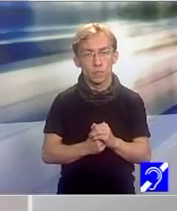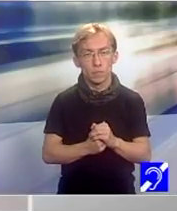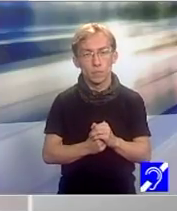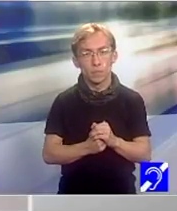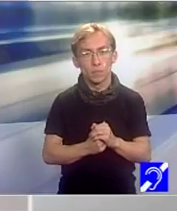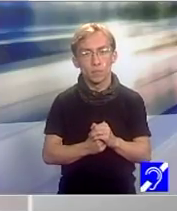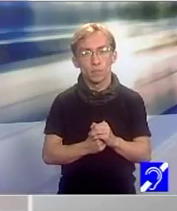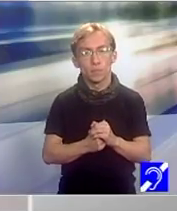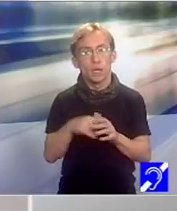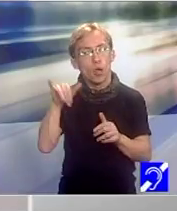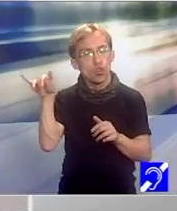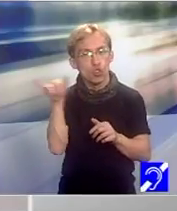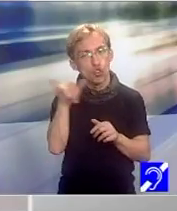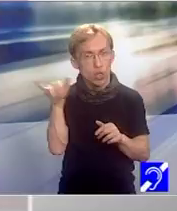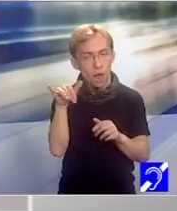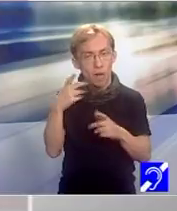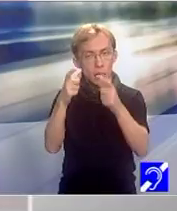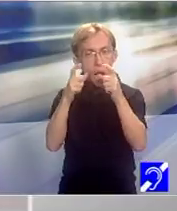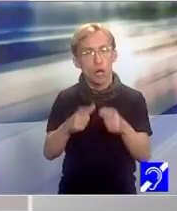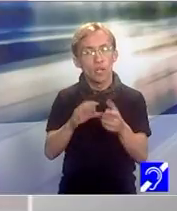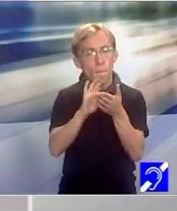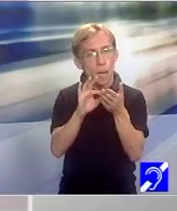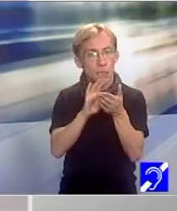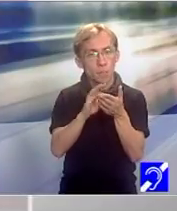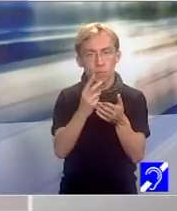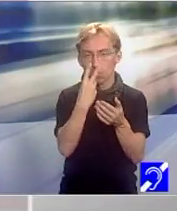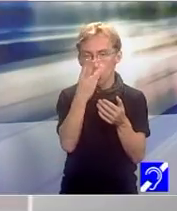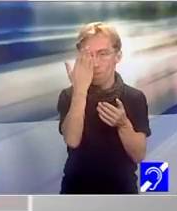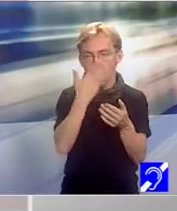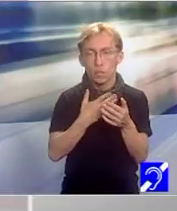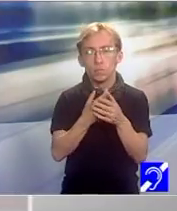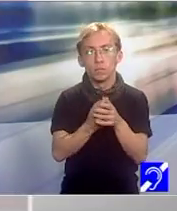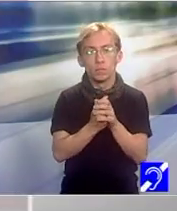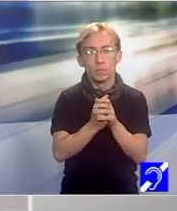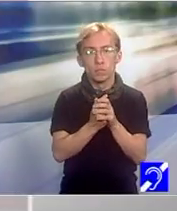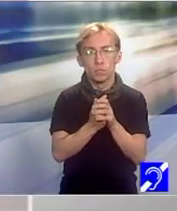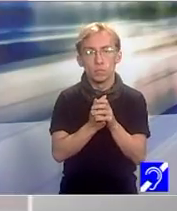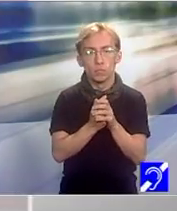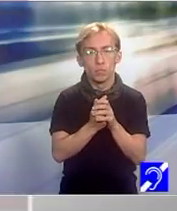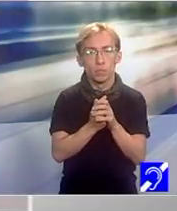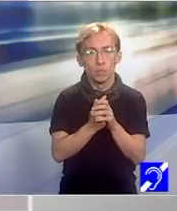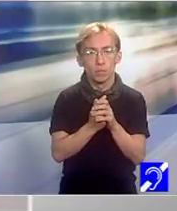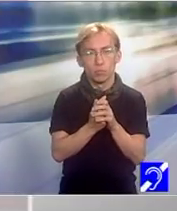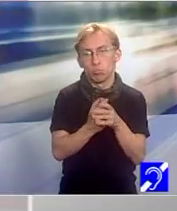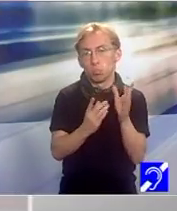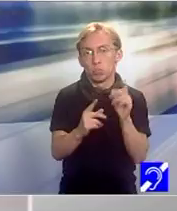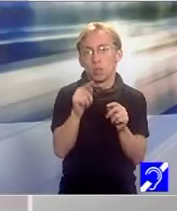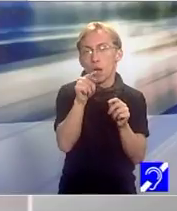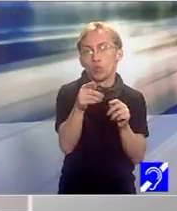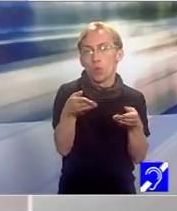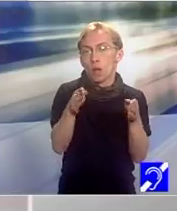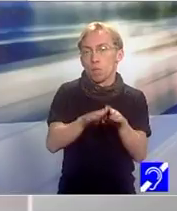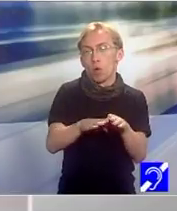La un moment dat, cineva de la Agenția Medicamentului s-a uitat în față și mi-a spus: până la urmă ești un număr și dacă o să crăpi, asta